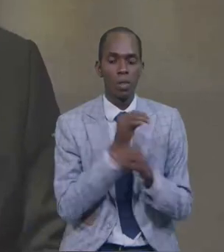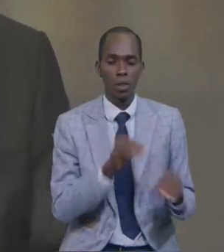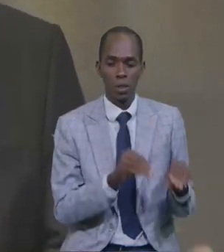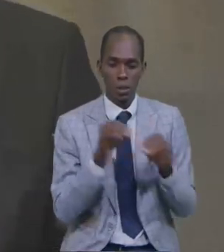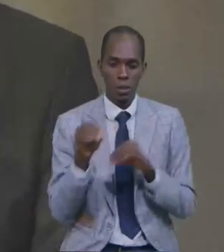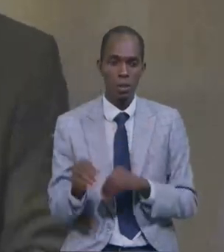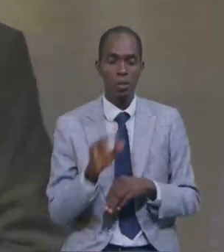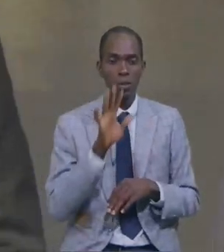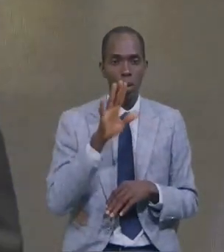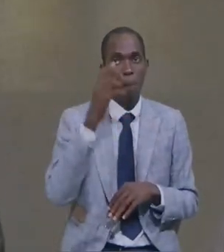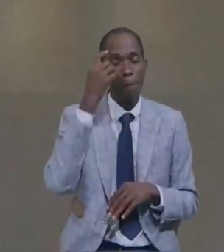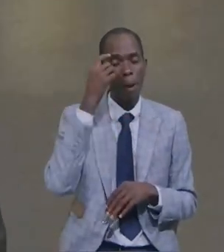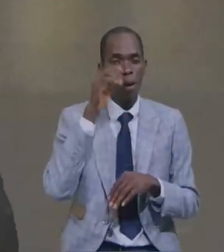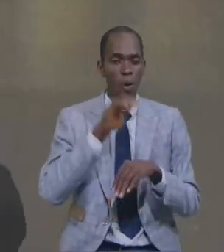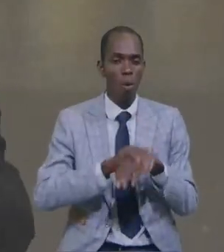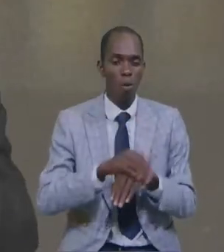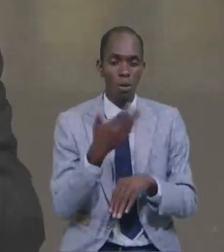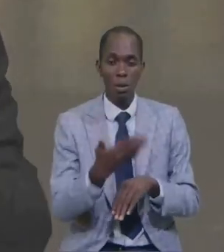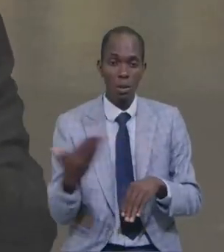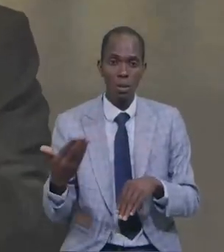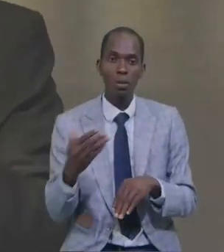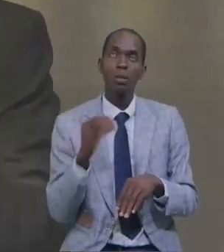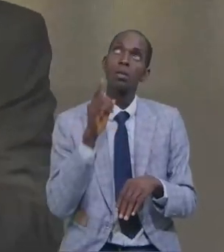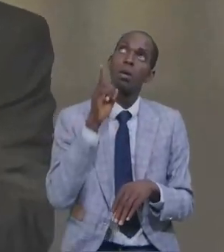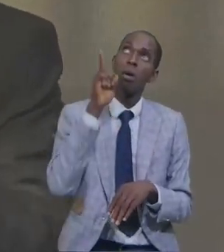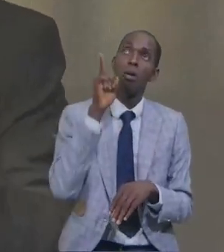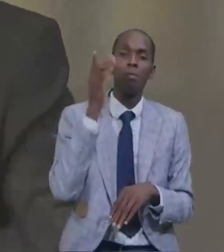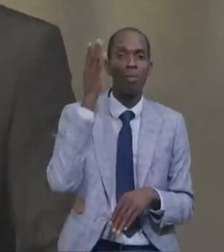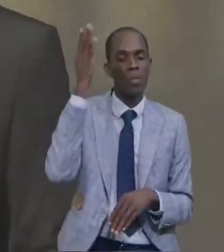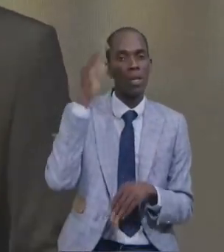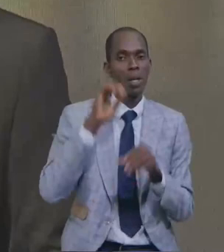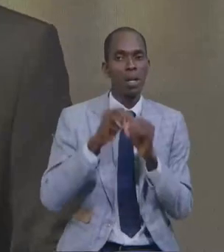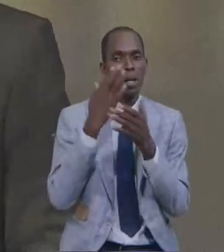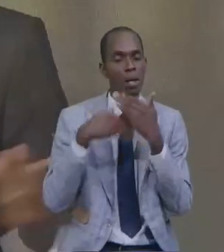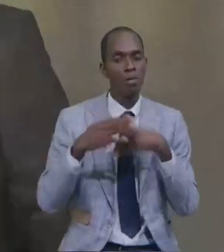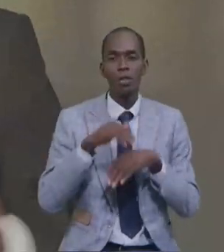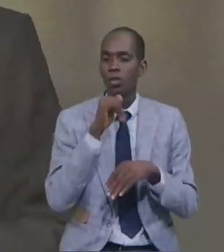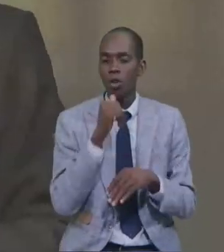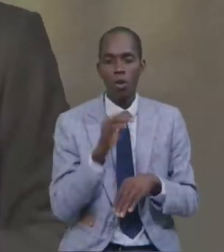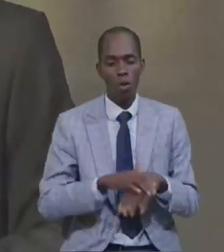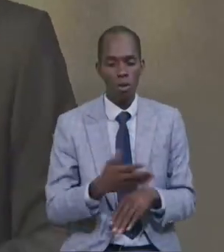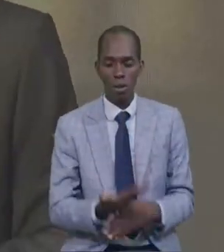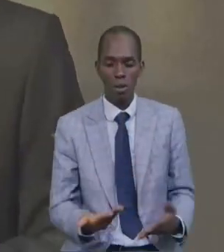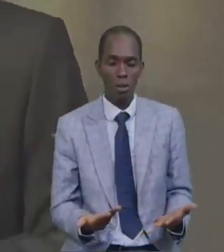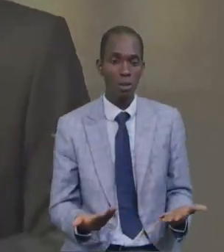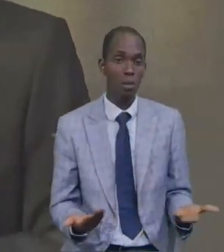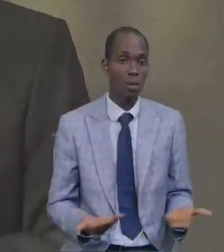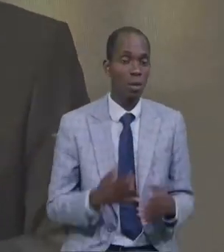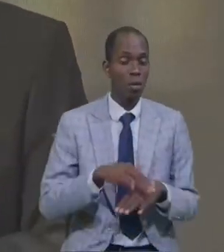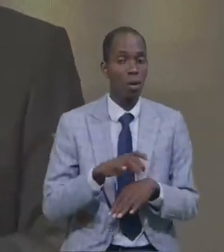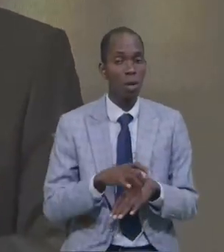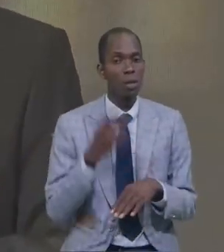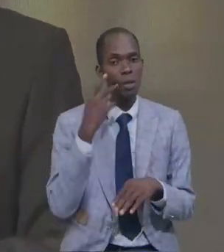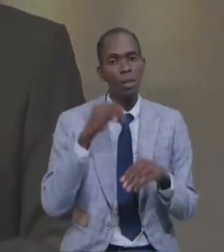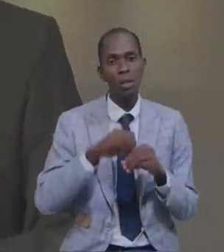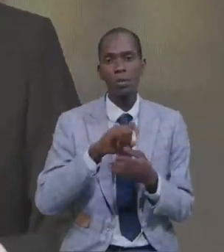la terre. Verset 3, et dit, car vous êtes morts, et votre vie est cachée avec